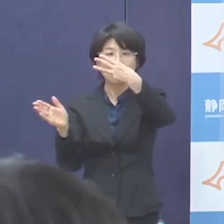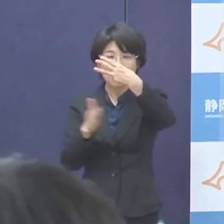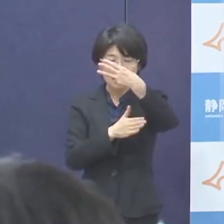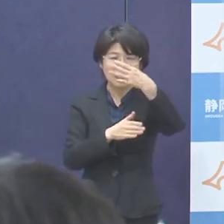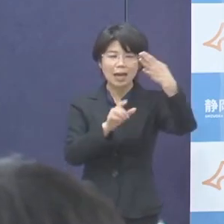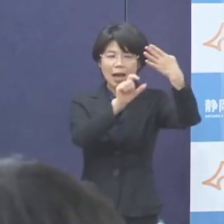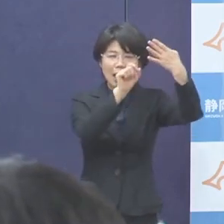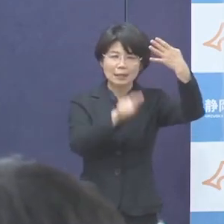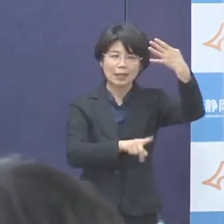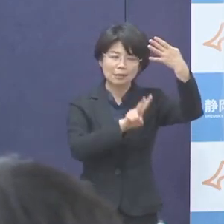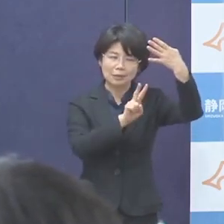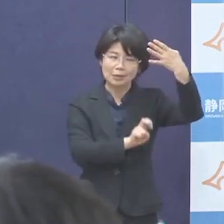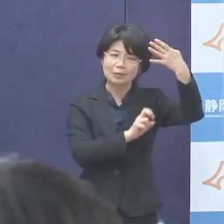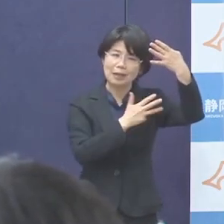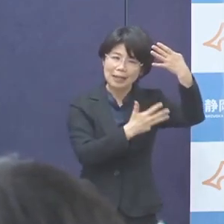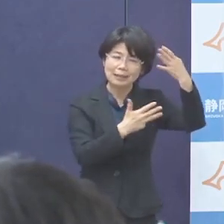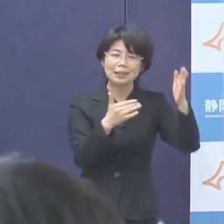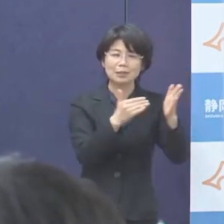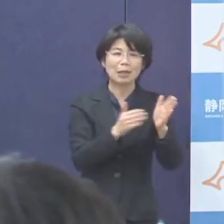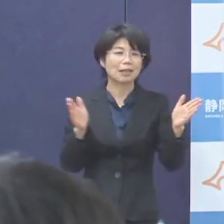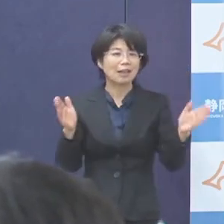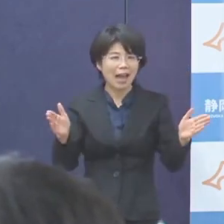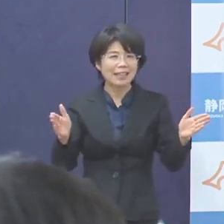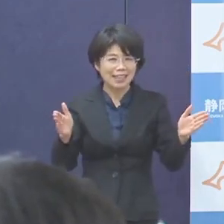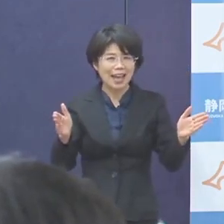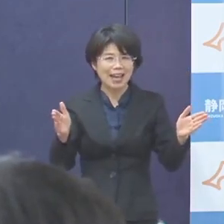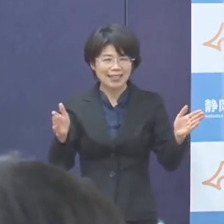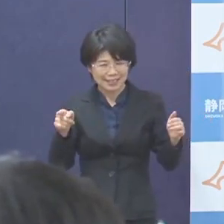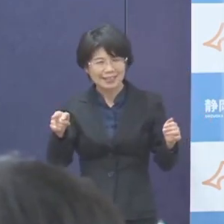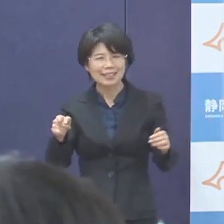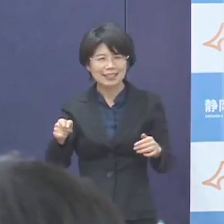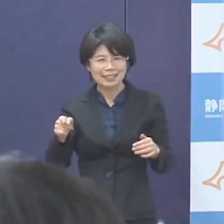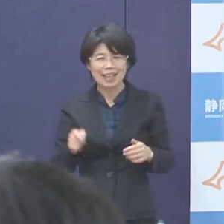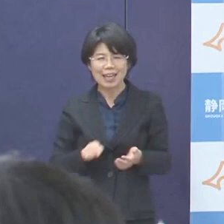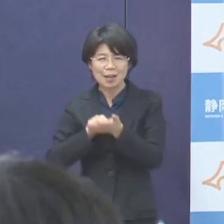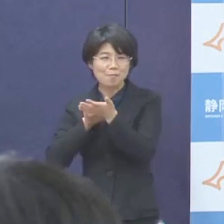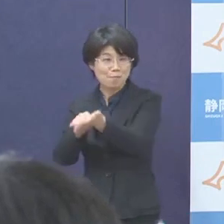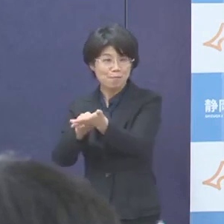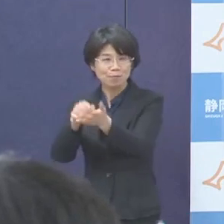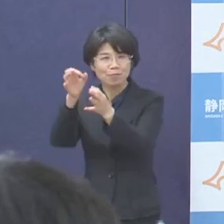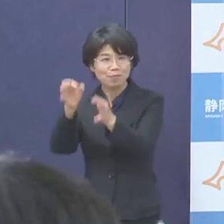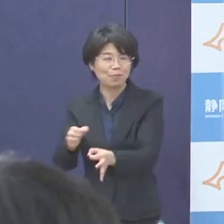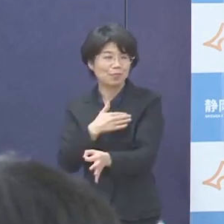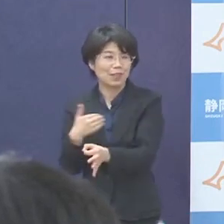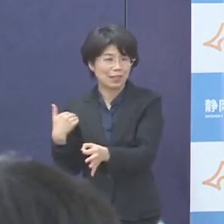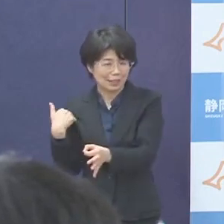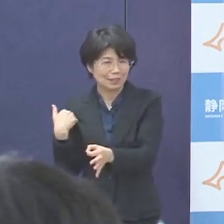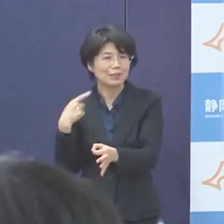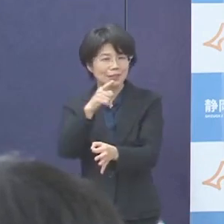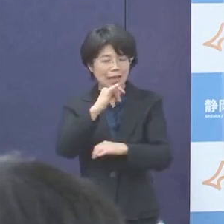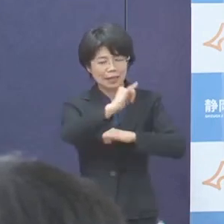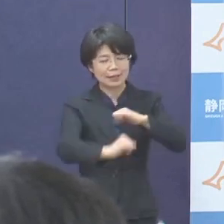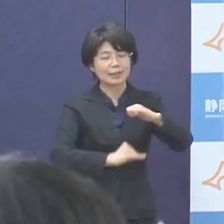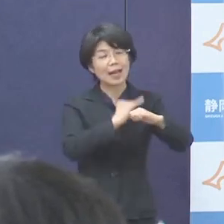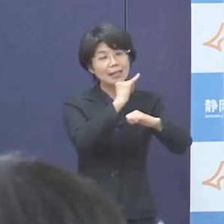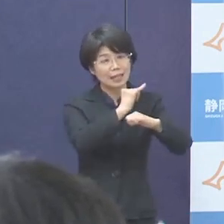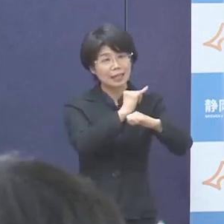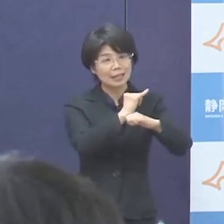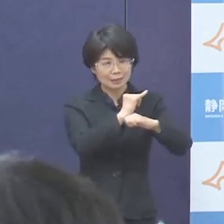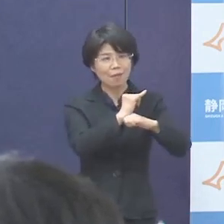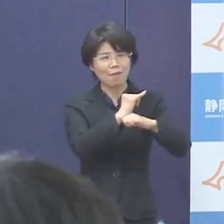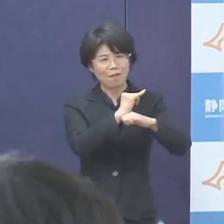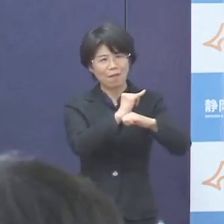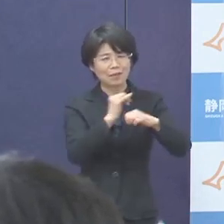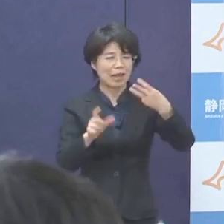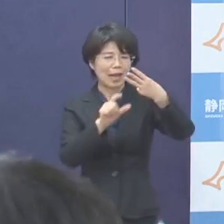の間ということになります。でもう一つはインターネット予約サイト2社ということで、こちらは2万泊です。3月22日